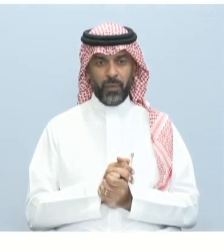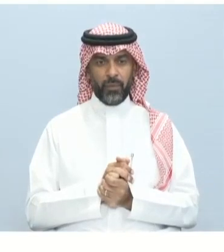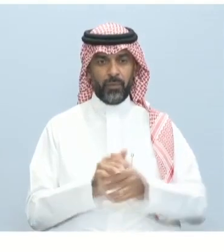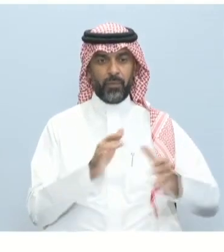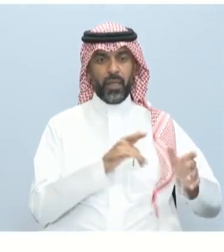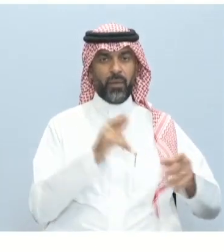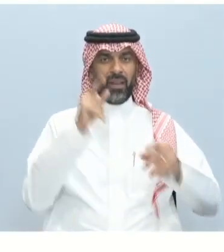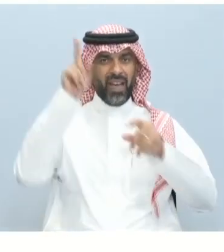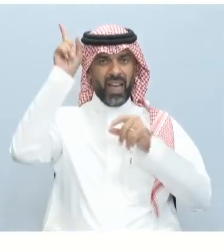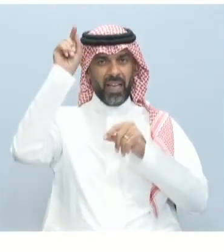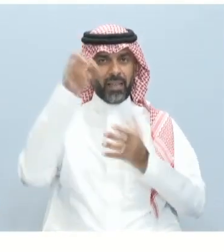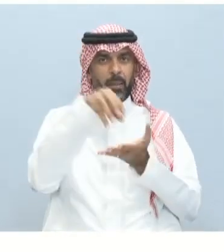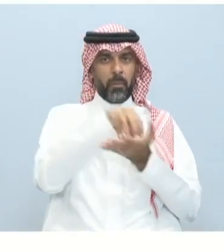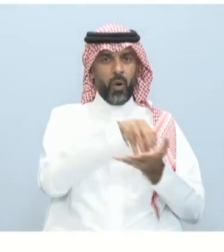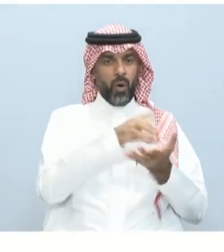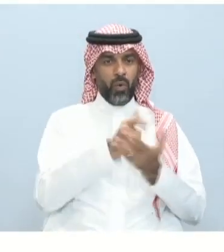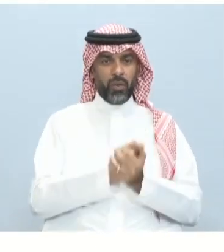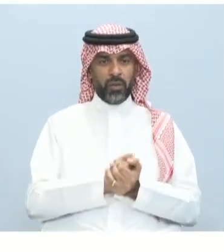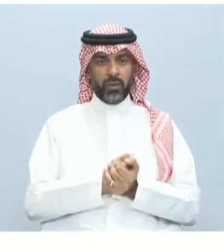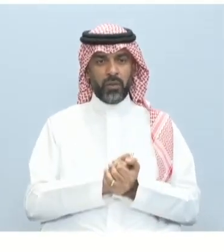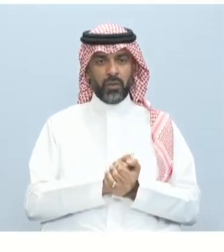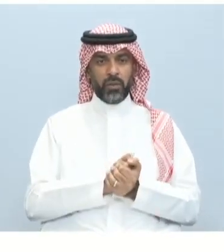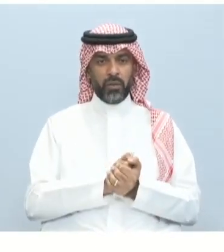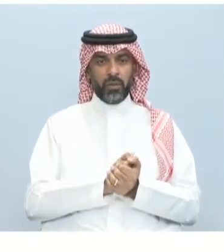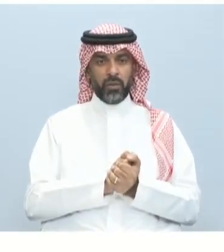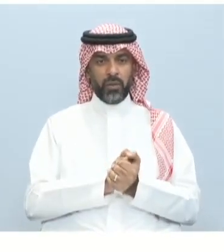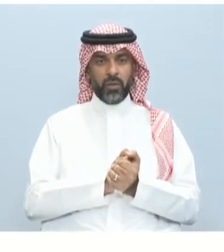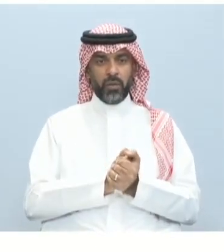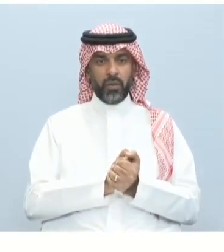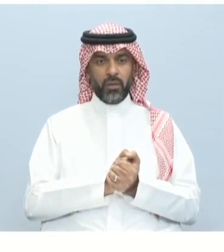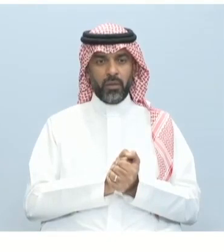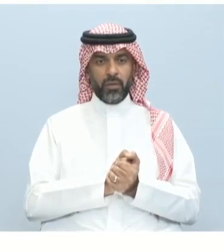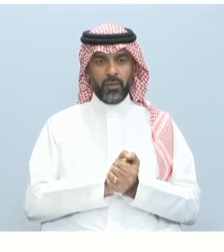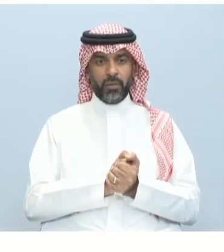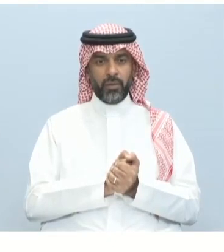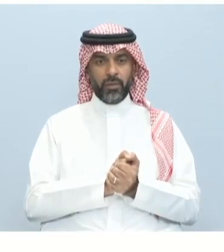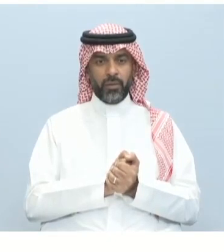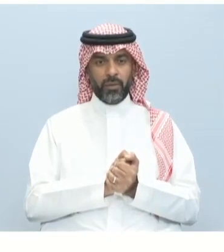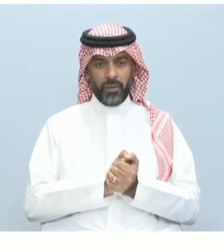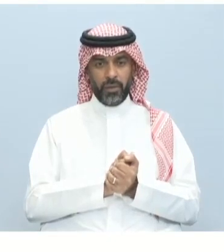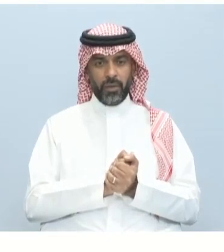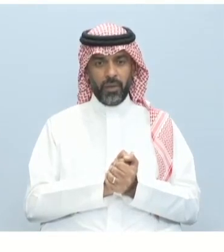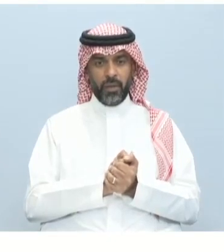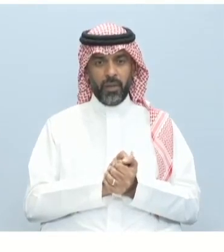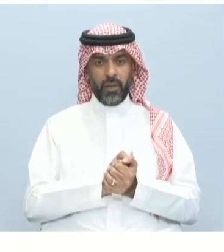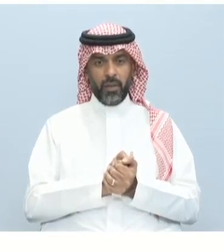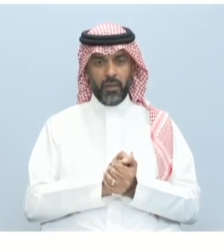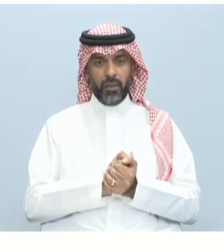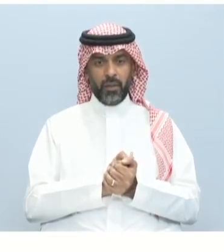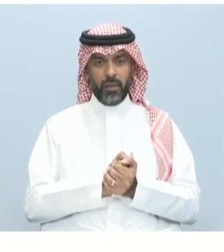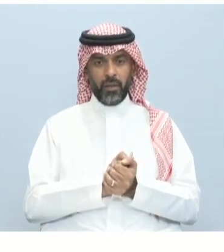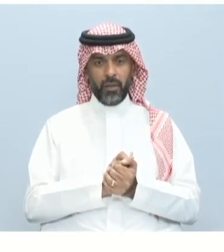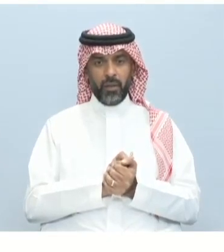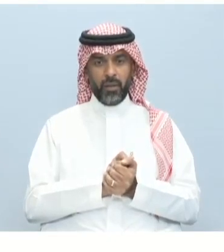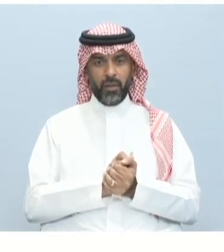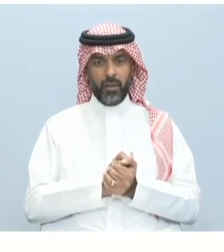القط الـ y يساوي سالب 75 والإكس سالب 101. نستطيع